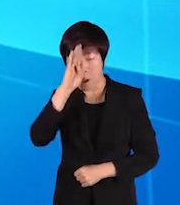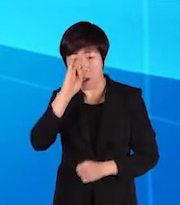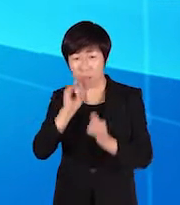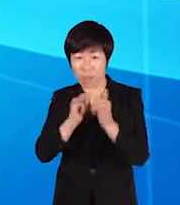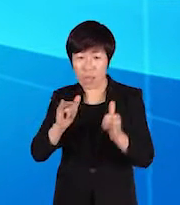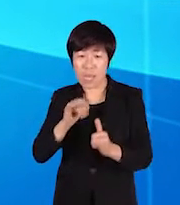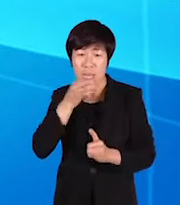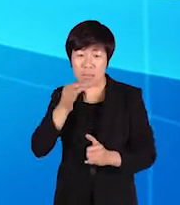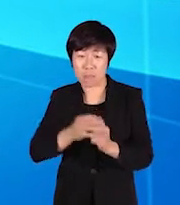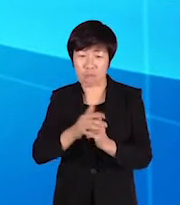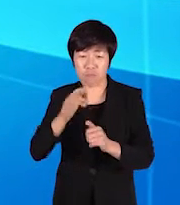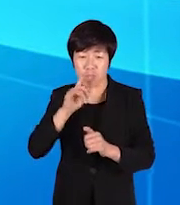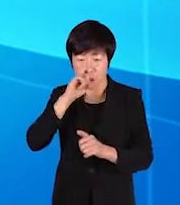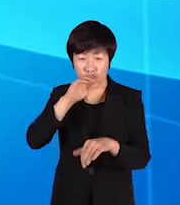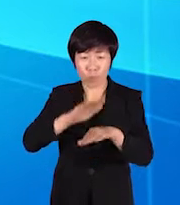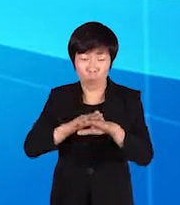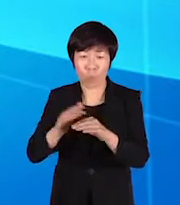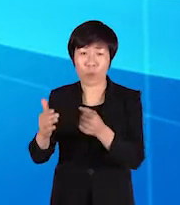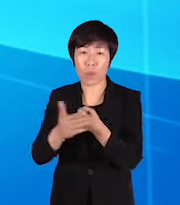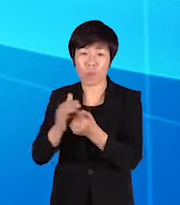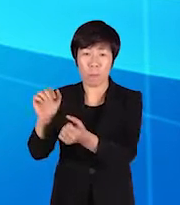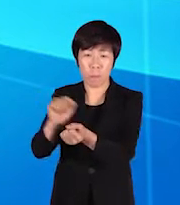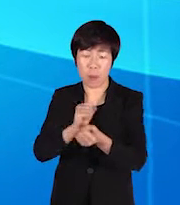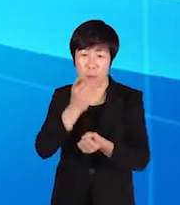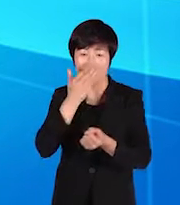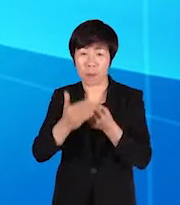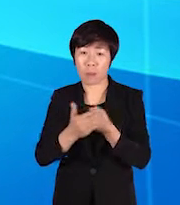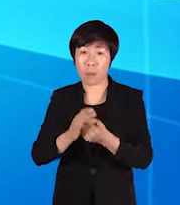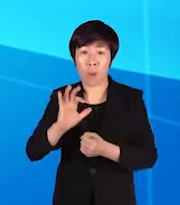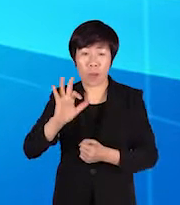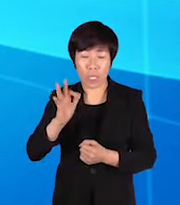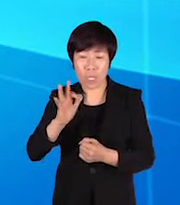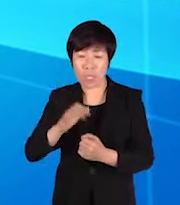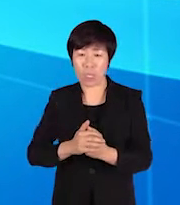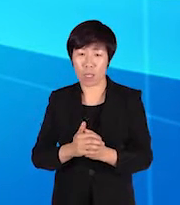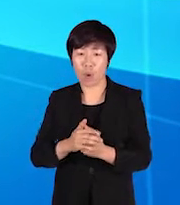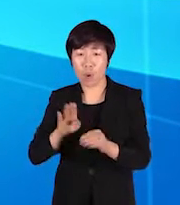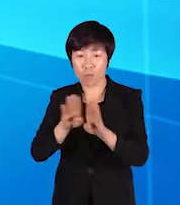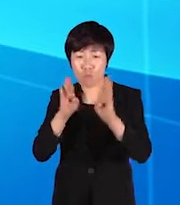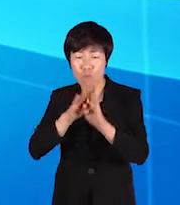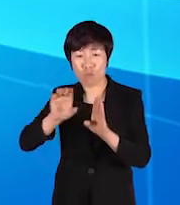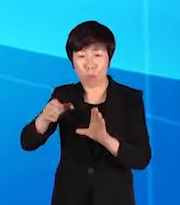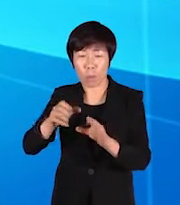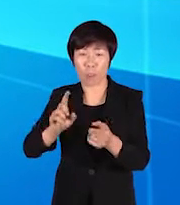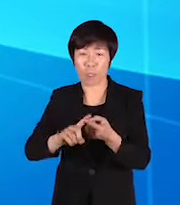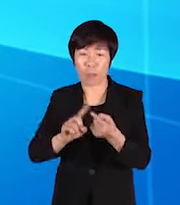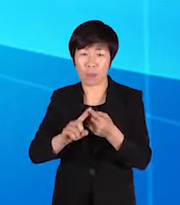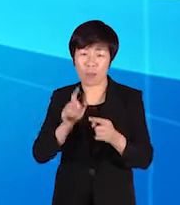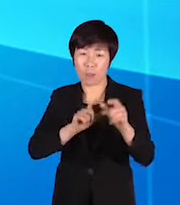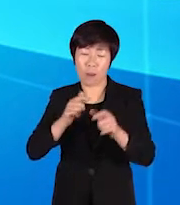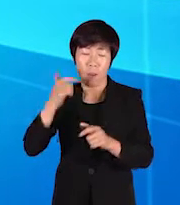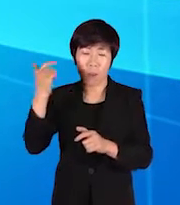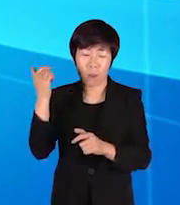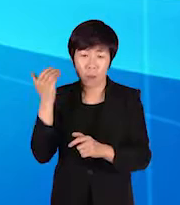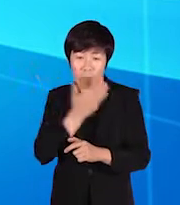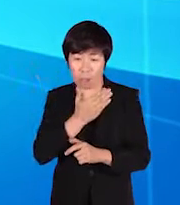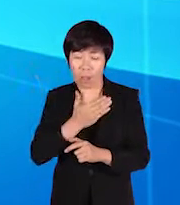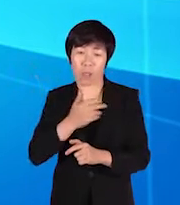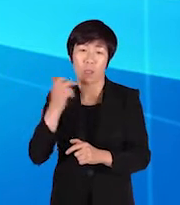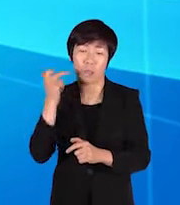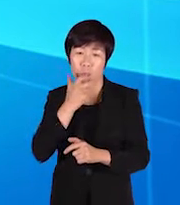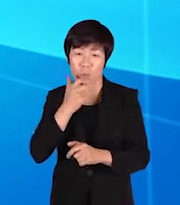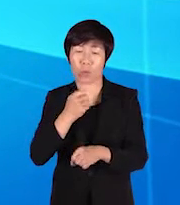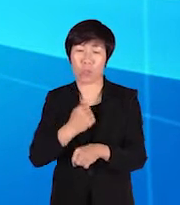손을 통해서도 감염될 수 있으니 화장실 변기, 문손잡이 등은 가정용 염소 소독제를 40배